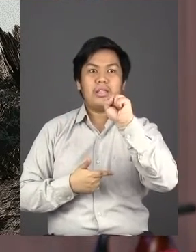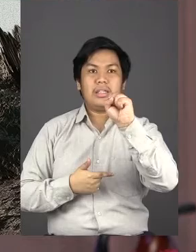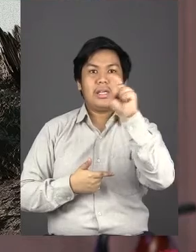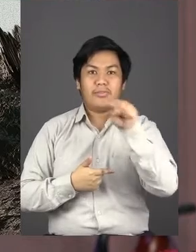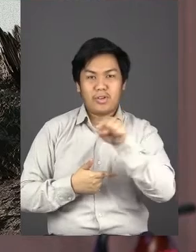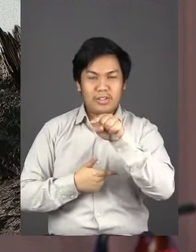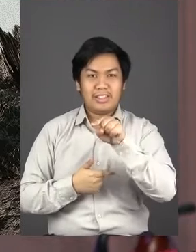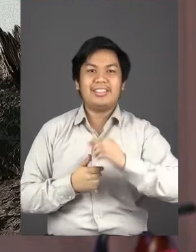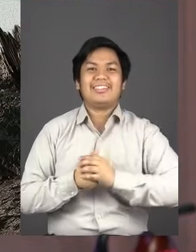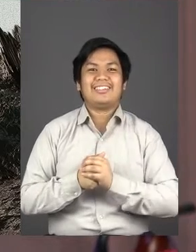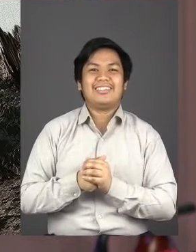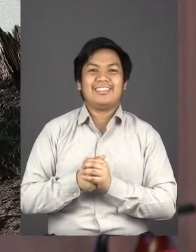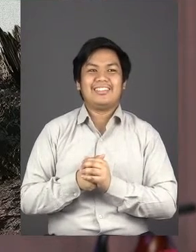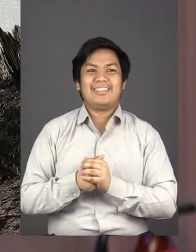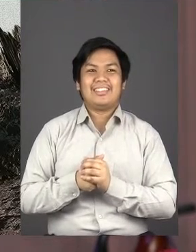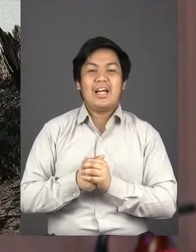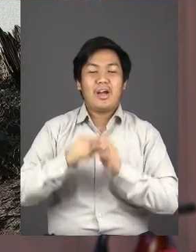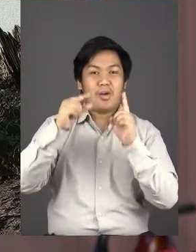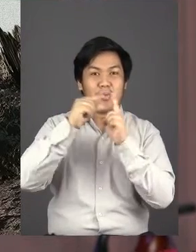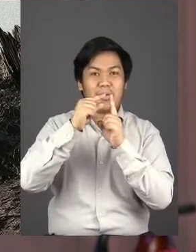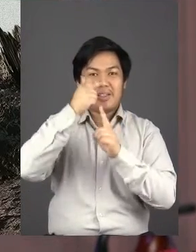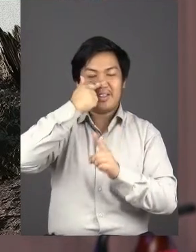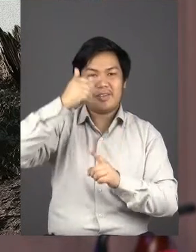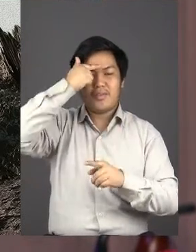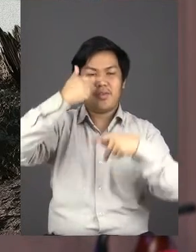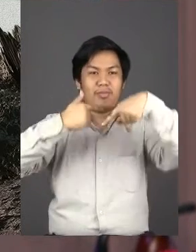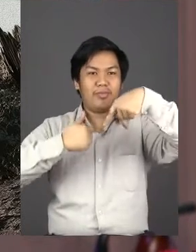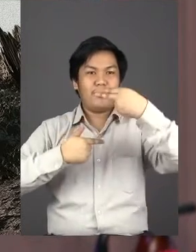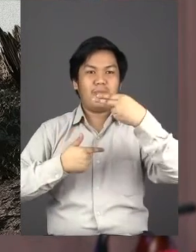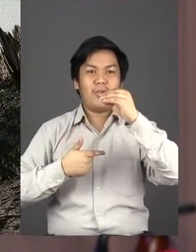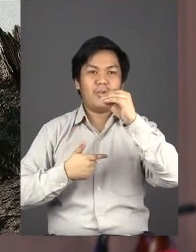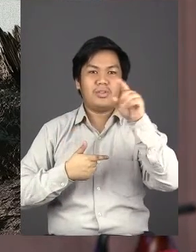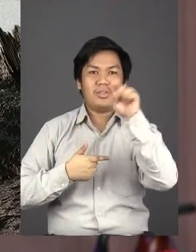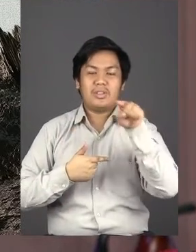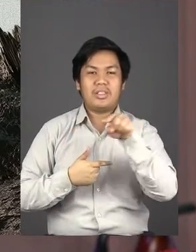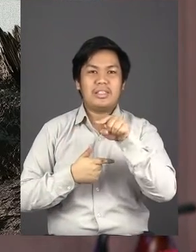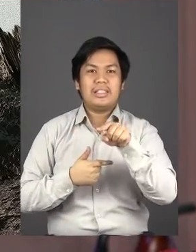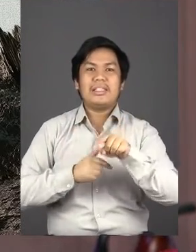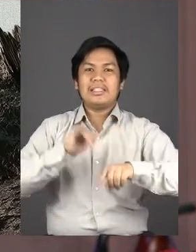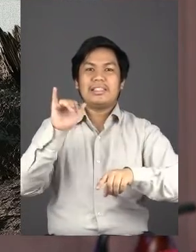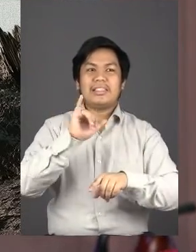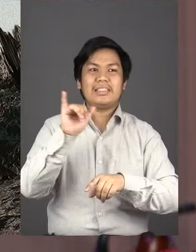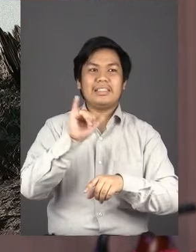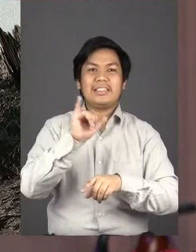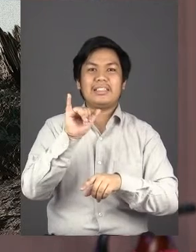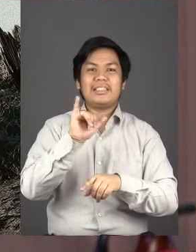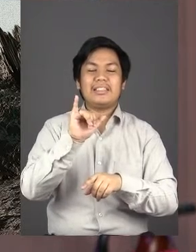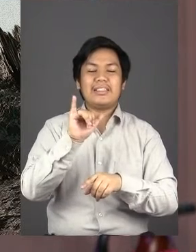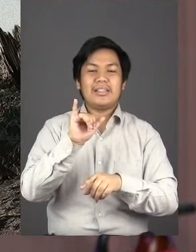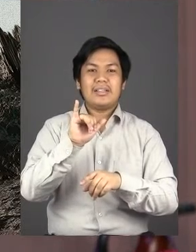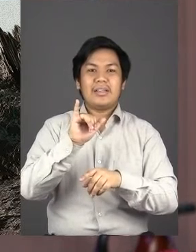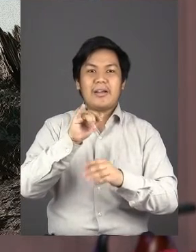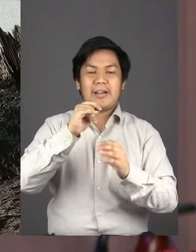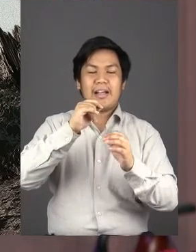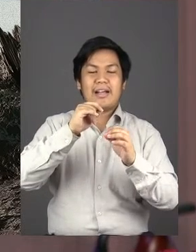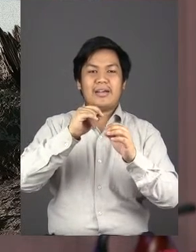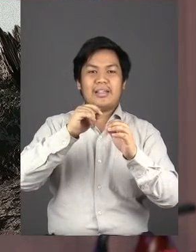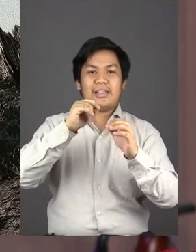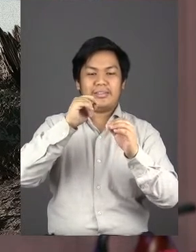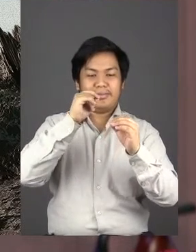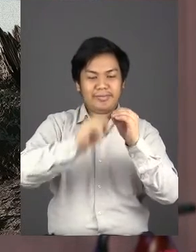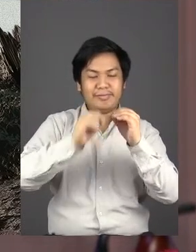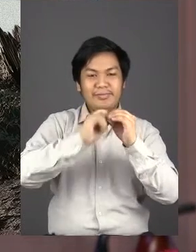P-H-O-Z. Yung po ang root word ng phosphorus o posporo. Di